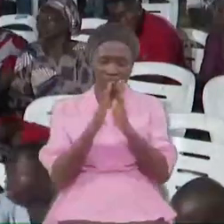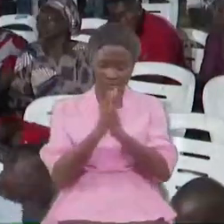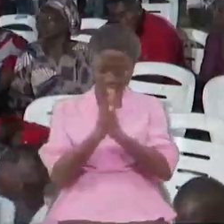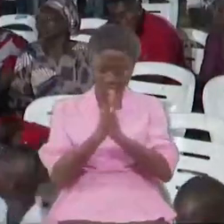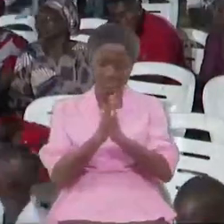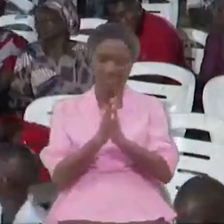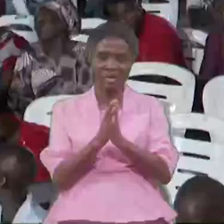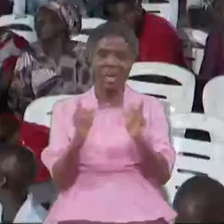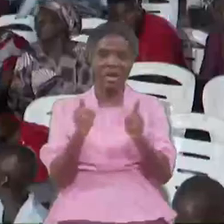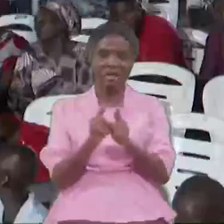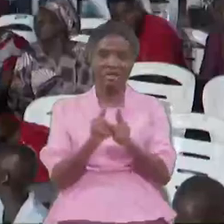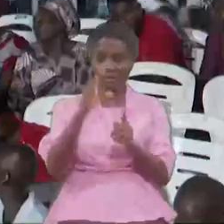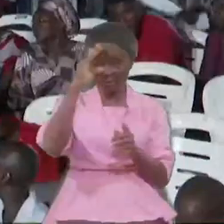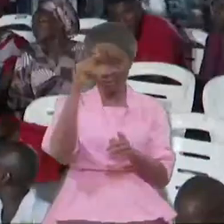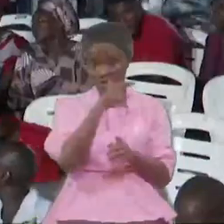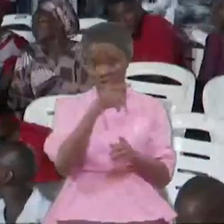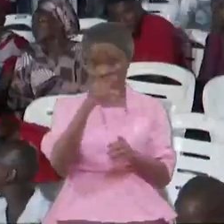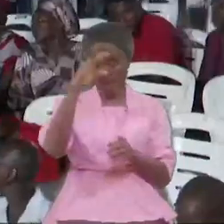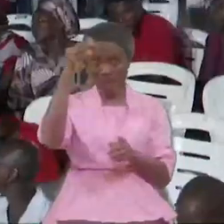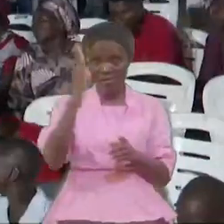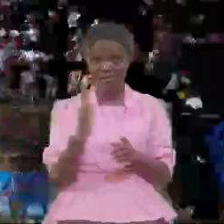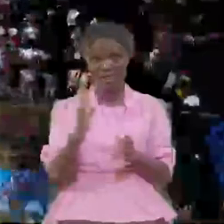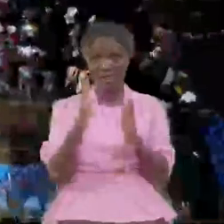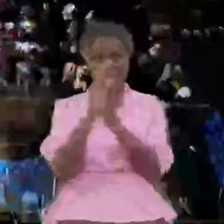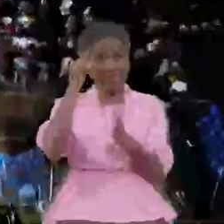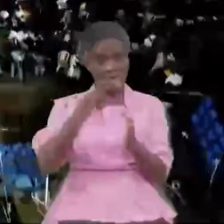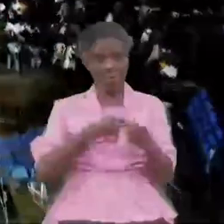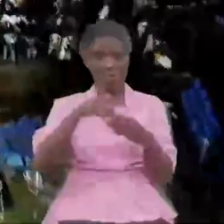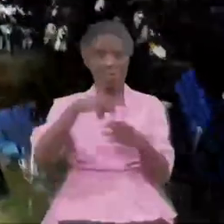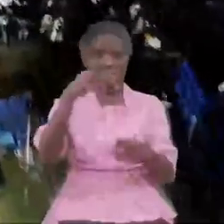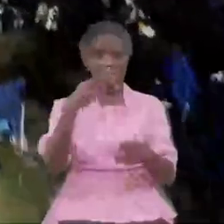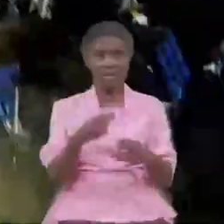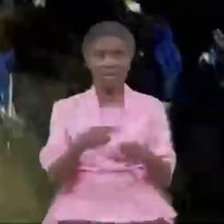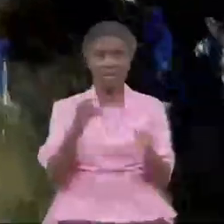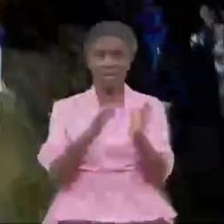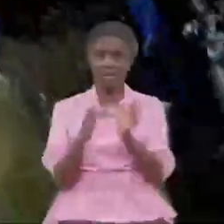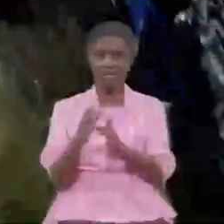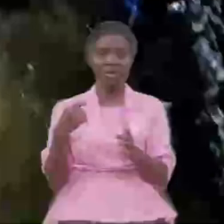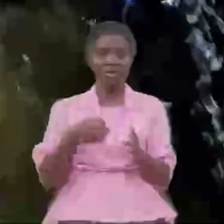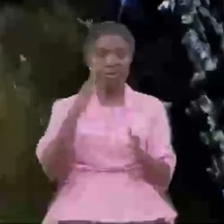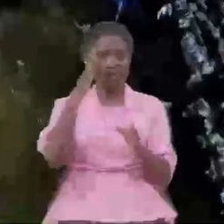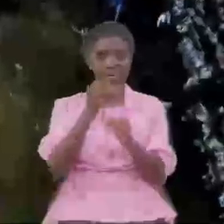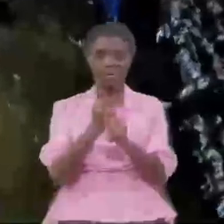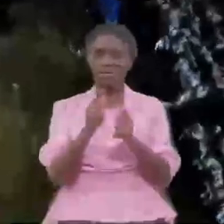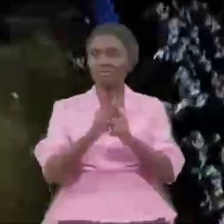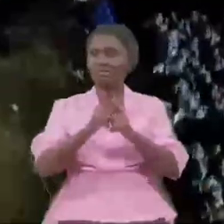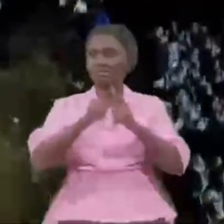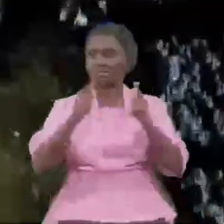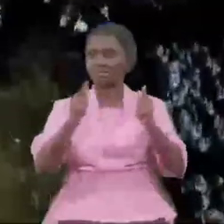l'homme de Dieu priera pour nous au nom puissant de Jésus, nous aurons de grands